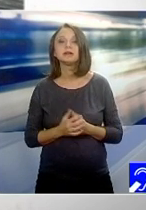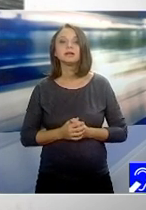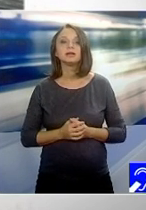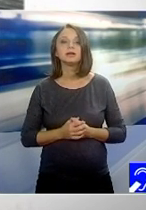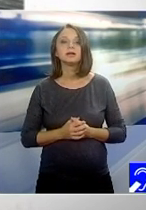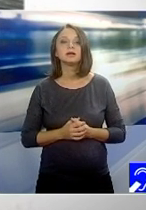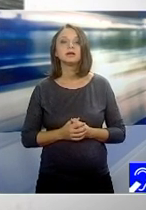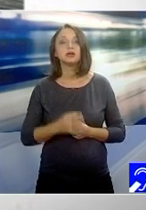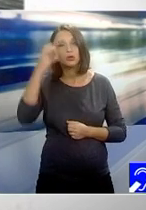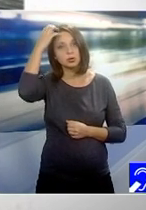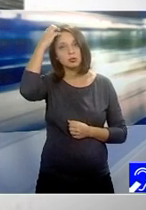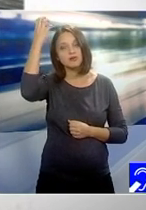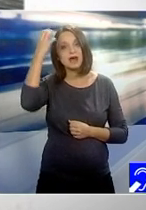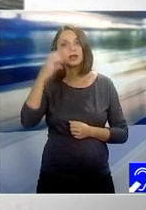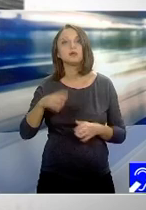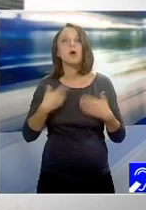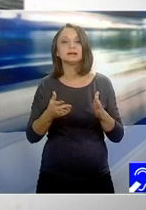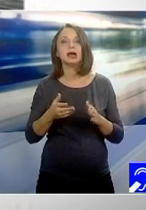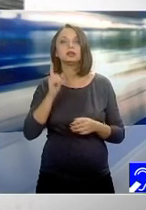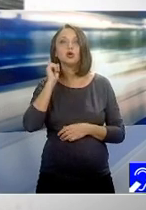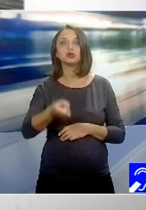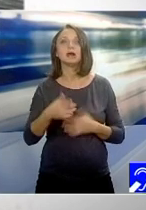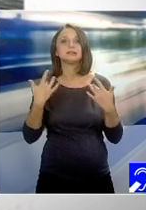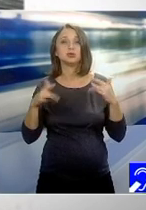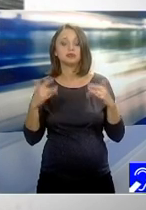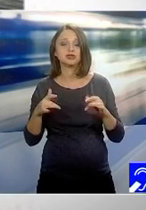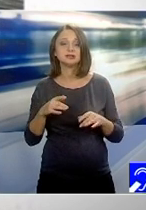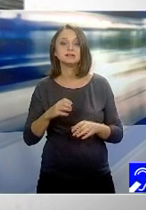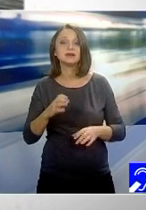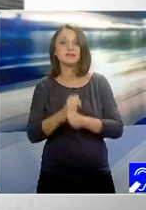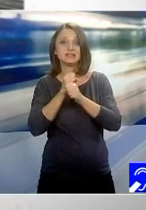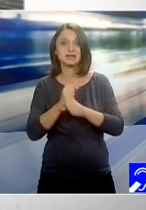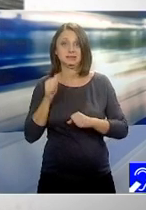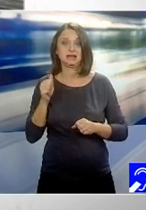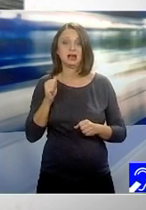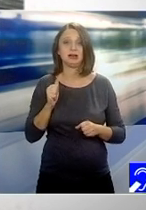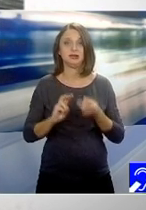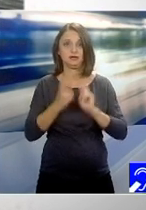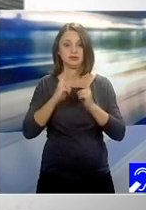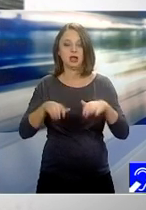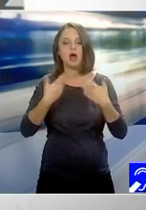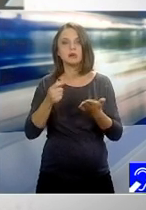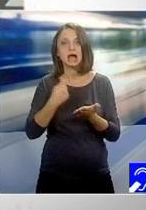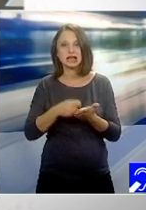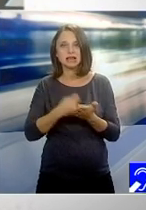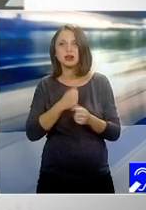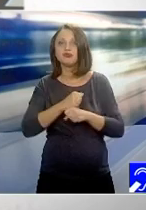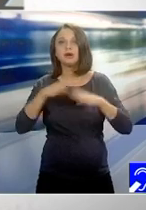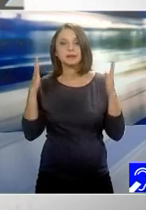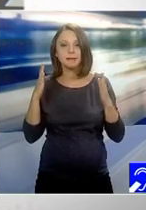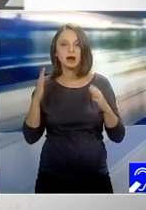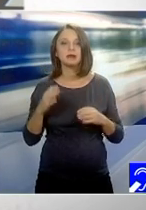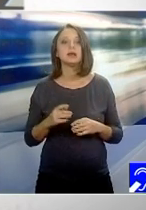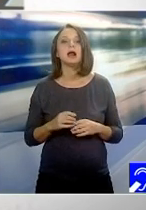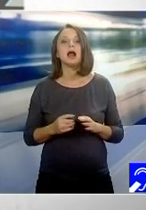că guvernul a dat acea ordonanță de urgență de înființare a gazelor forestiere. Au dat salarii foarte mari. A ieșit hotărârea de guvern